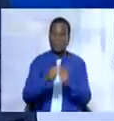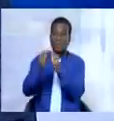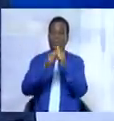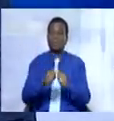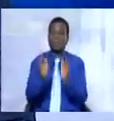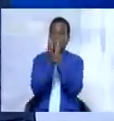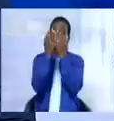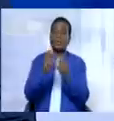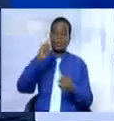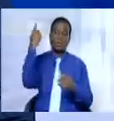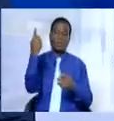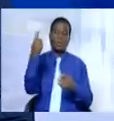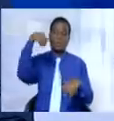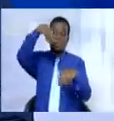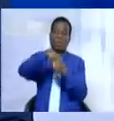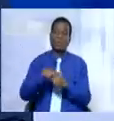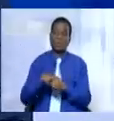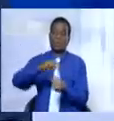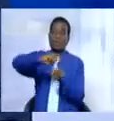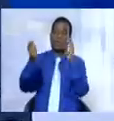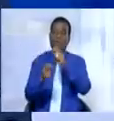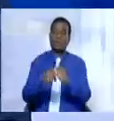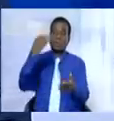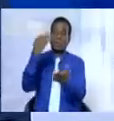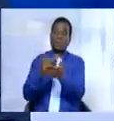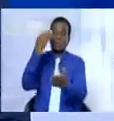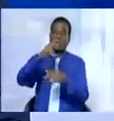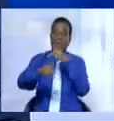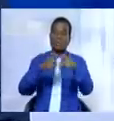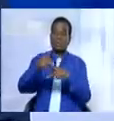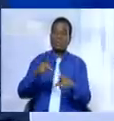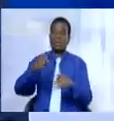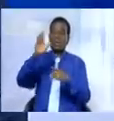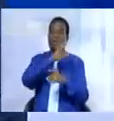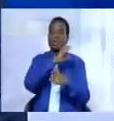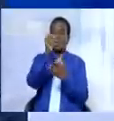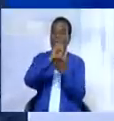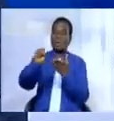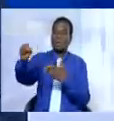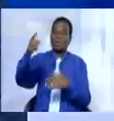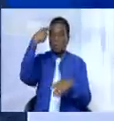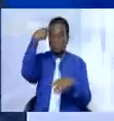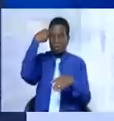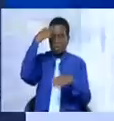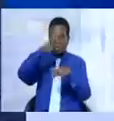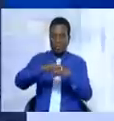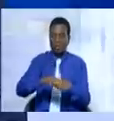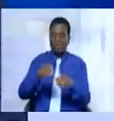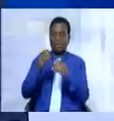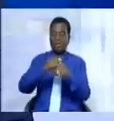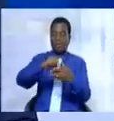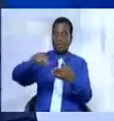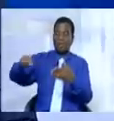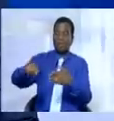un document unique dans le cadre de la réforme des finances publiques. Un séminaire sur l'élaboration du schéma directeur de la